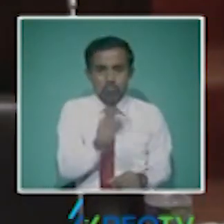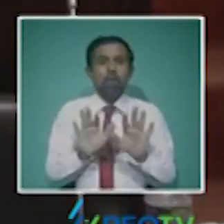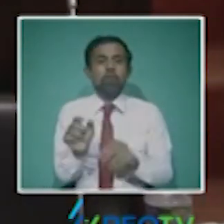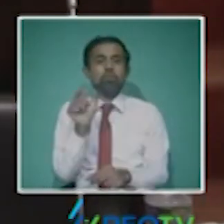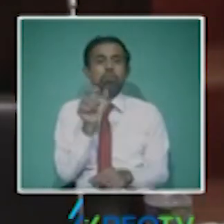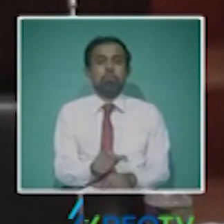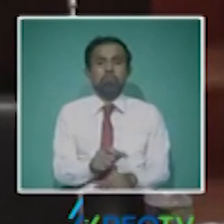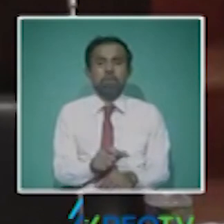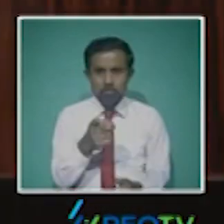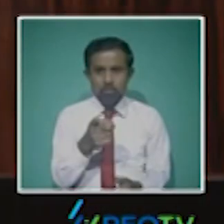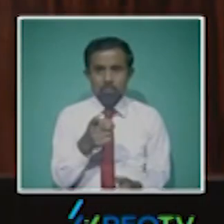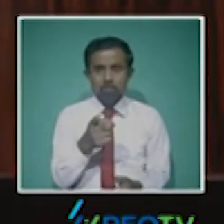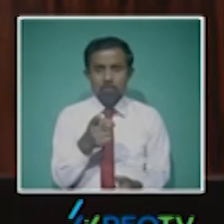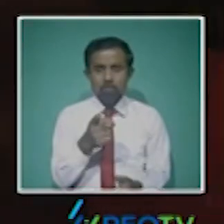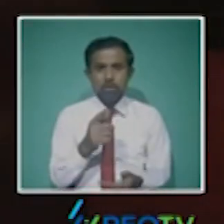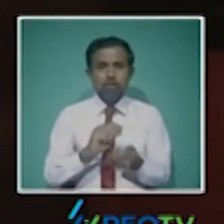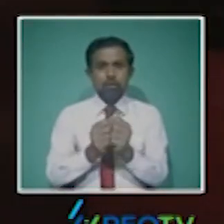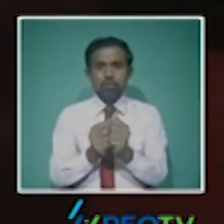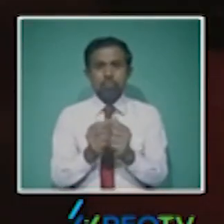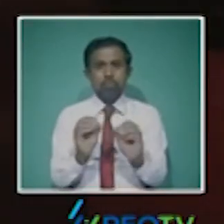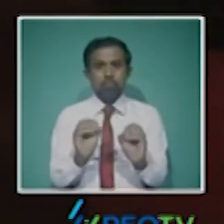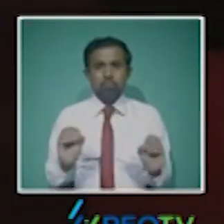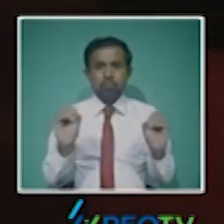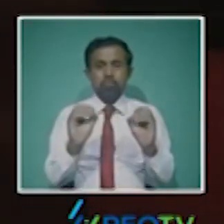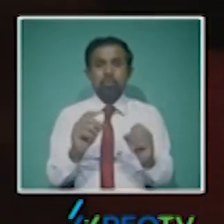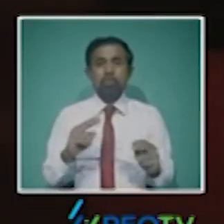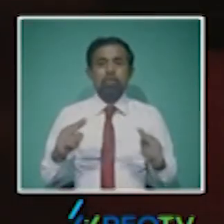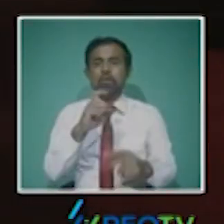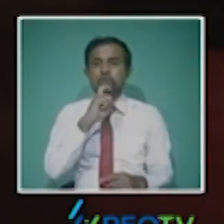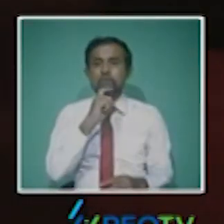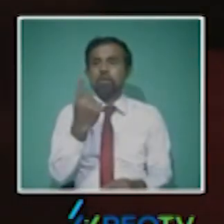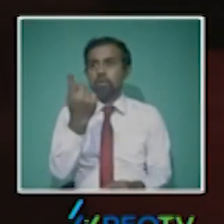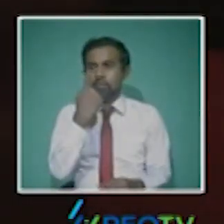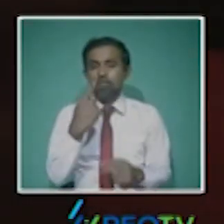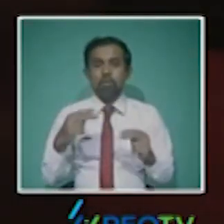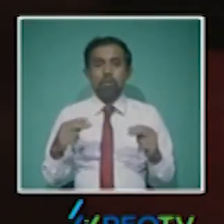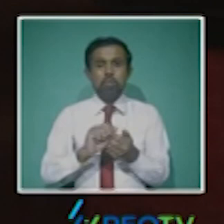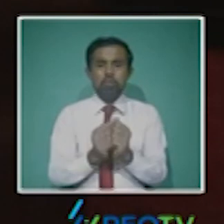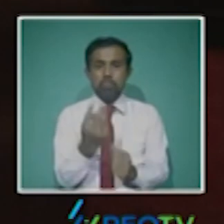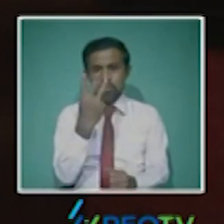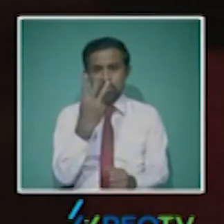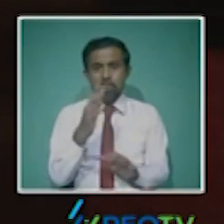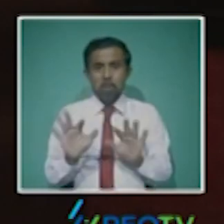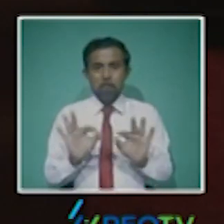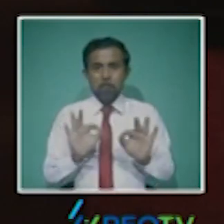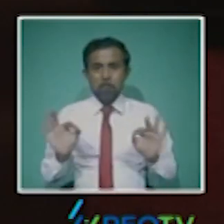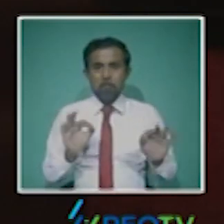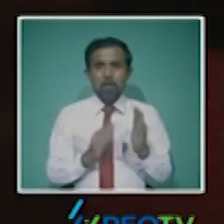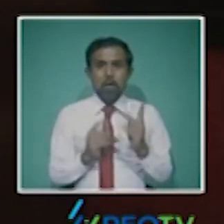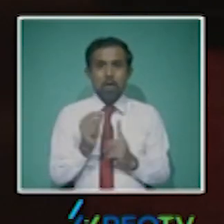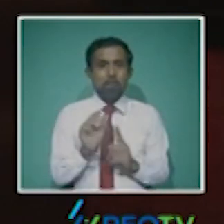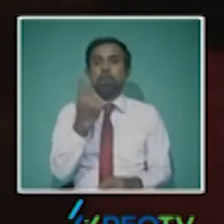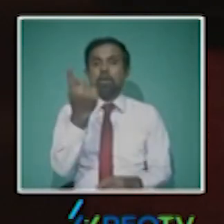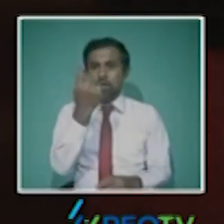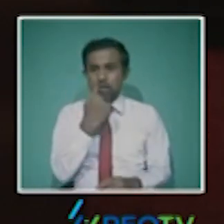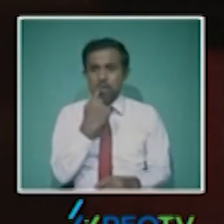නියාමනය කරන්නේ. මේව දෙයක් අපි අහලා නැහැ. සංශෝධනයක් කරන්නේ අපි ශ්‍රේෂ්ඨ අධිකරණයෙන් ලබා දීලා තියෙන සංශෝධන තුන සිදු කරනවා. නියාමනය කිරීම සඳහා ඇමතිවරයාට නෙමෙයි